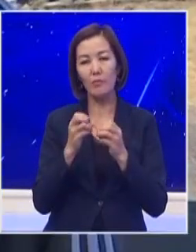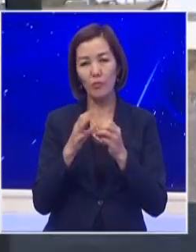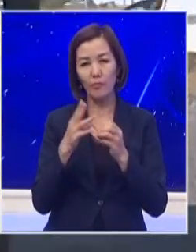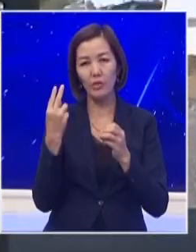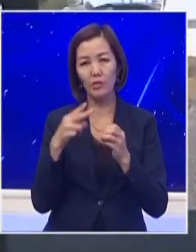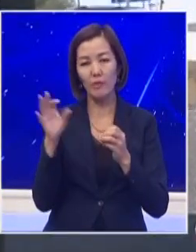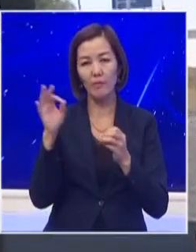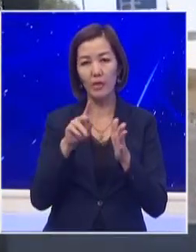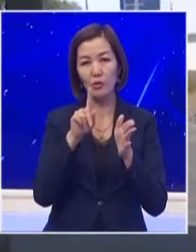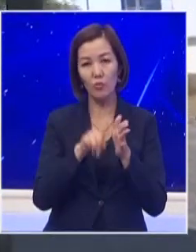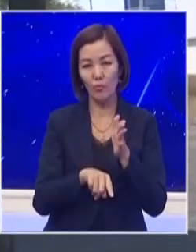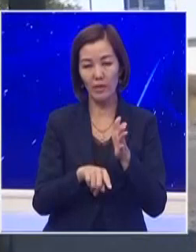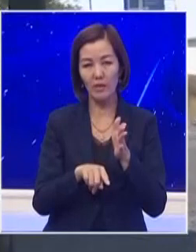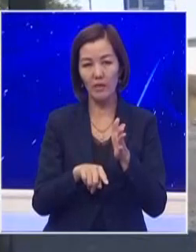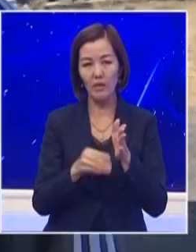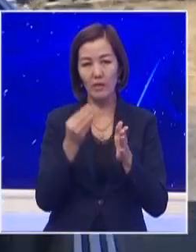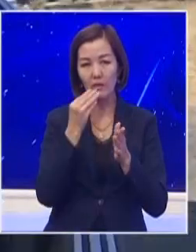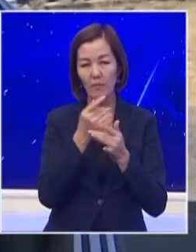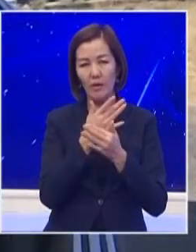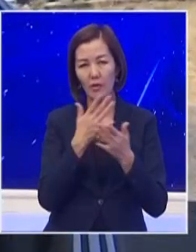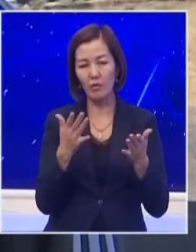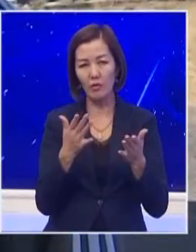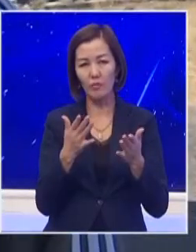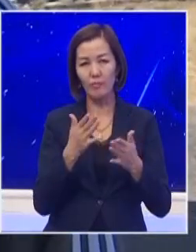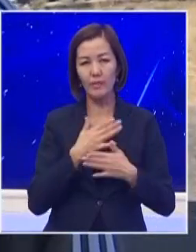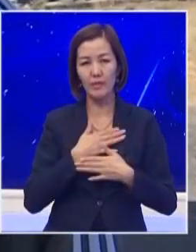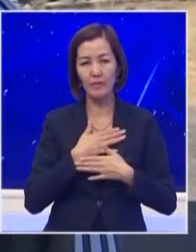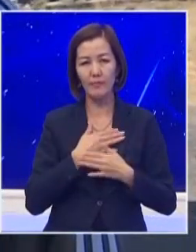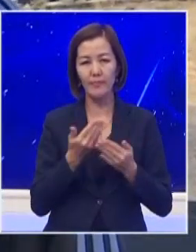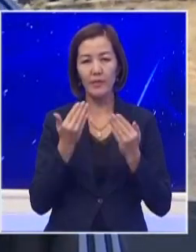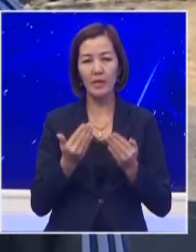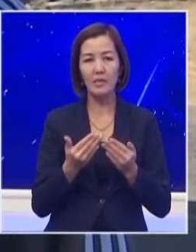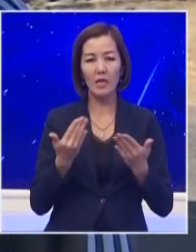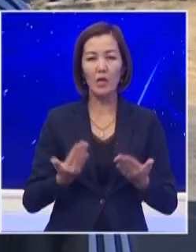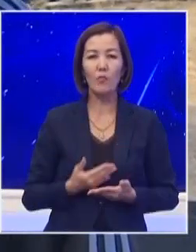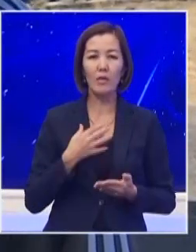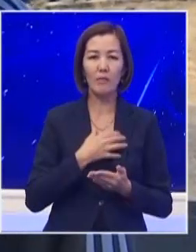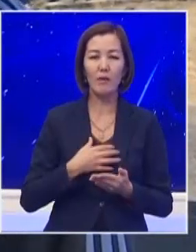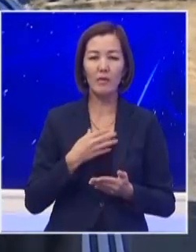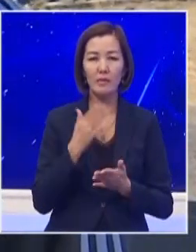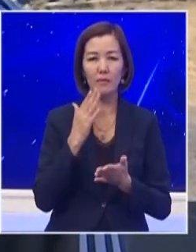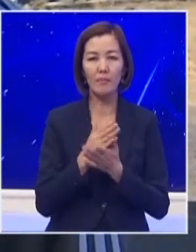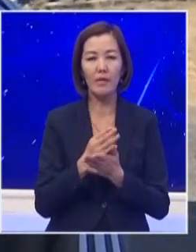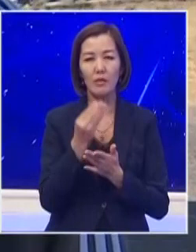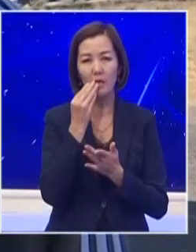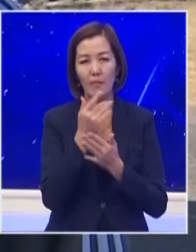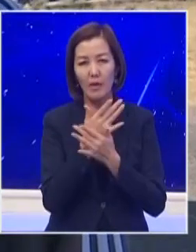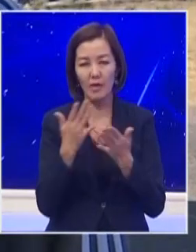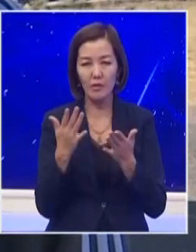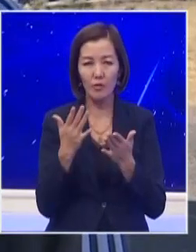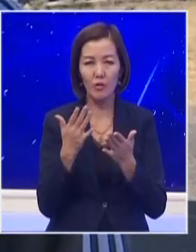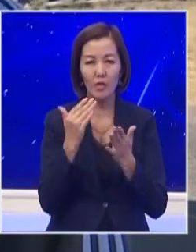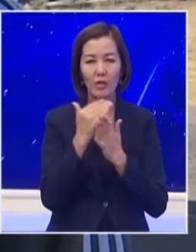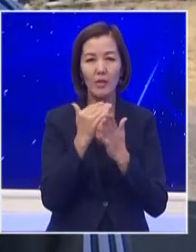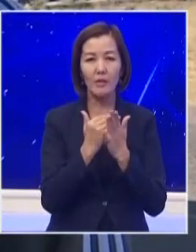төмен. Бұл өнімдердің арасында әрине біздің қазір әлеуметтік маңызы бар көкөністер,